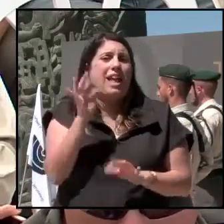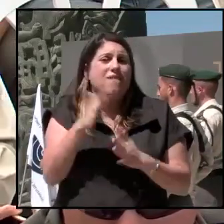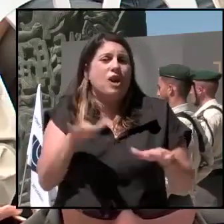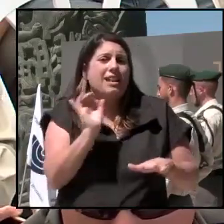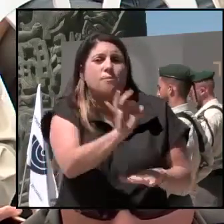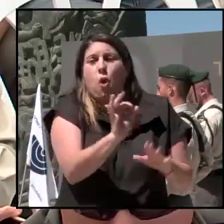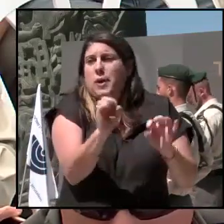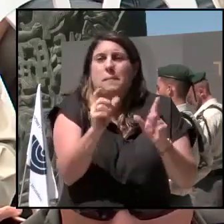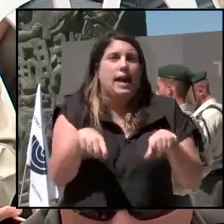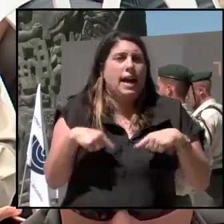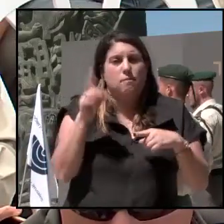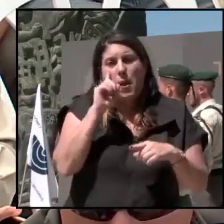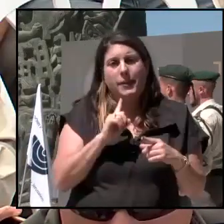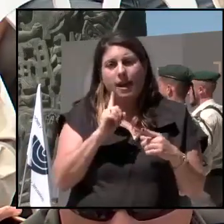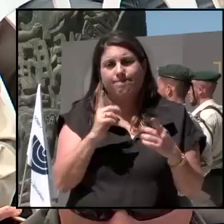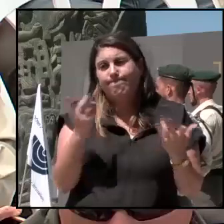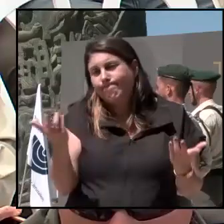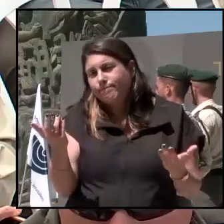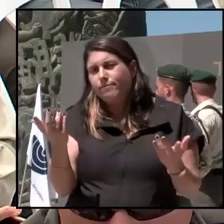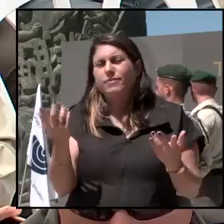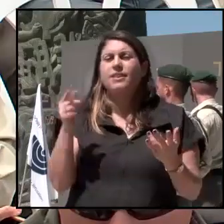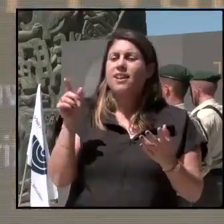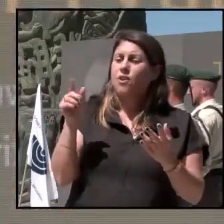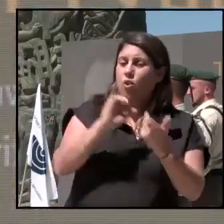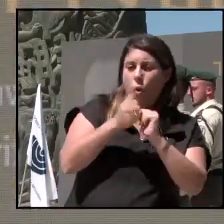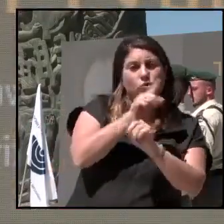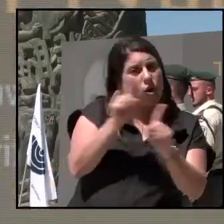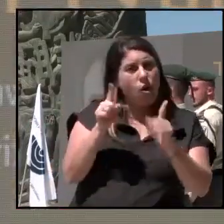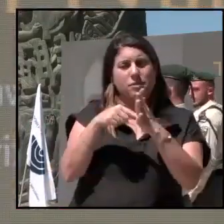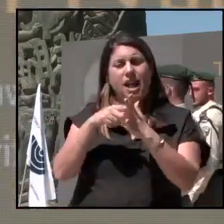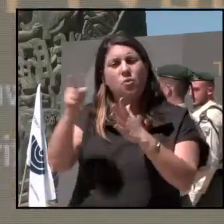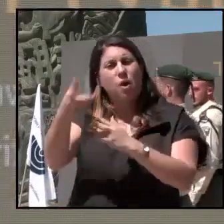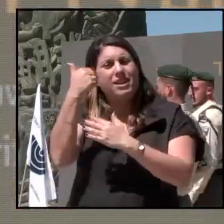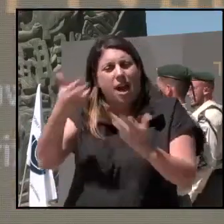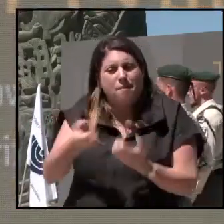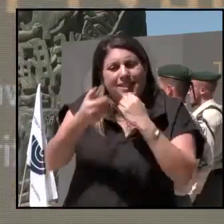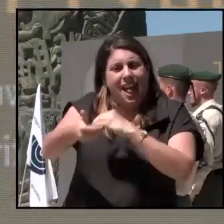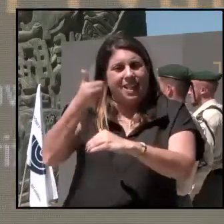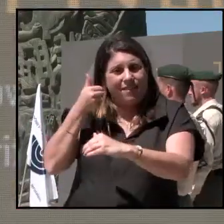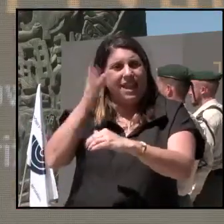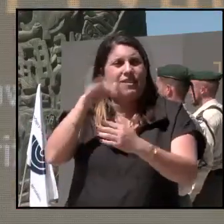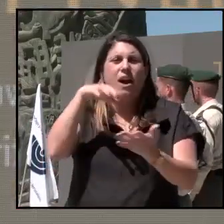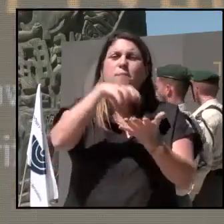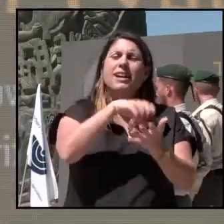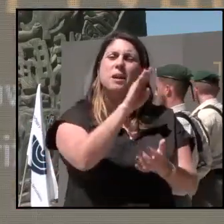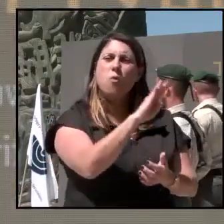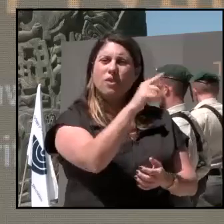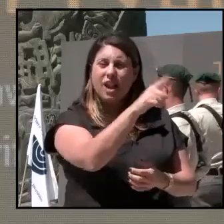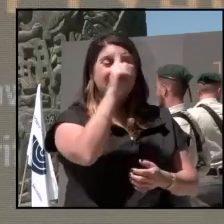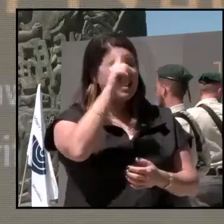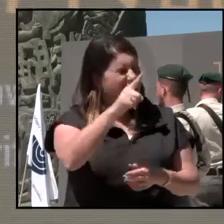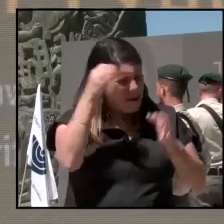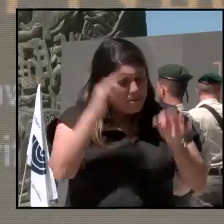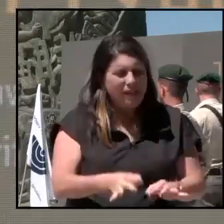הם בכלל, אלא שלא, כי הוא עסק בהצלה הרבה לפני כן, עוד בהיותו בבוכנוולד, כשהוא ידע בדיוק